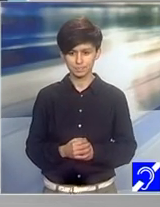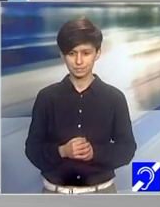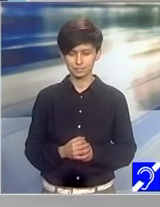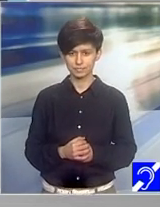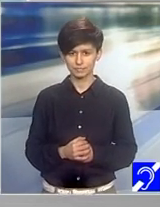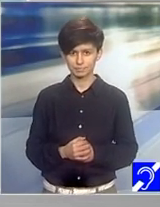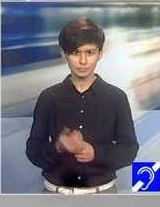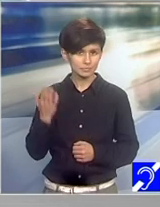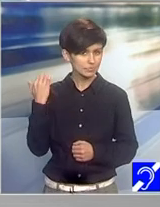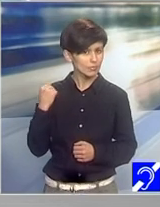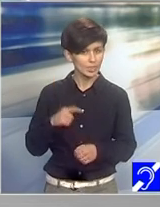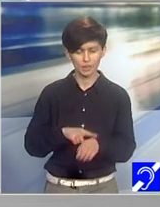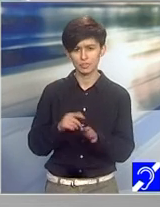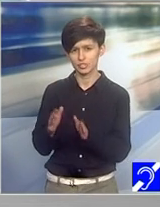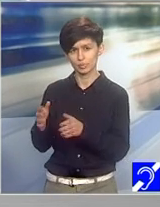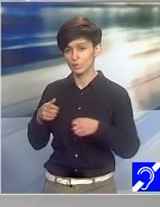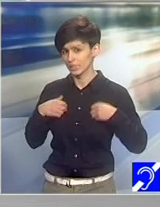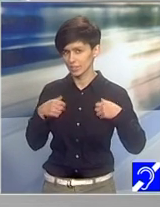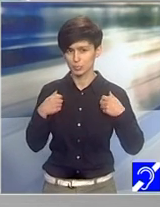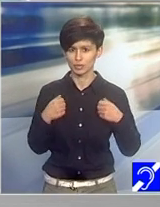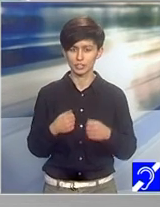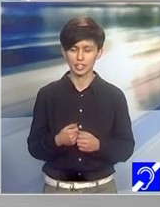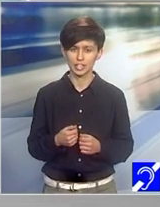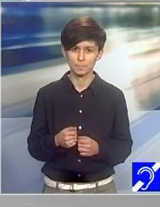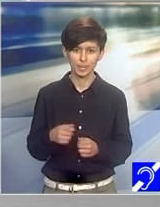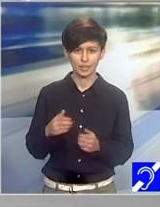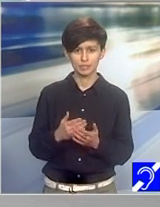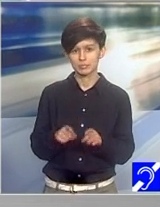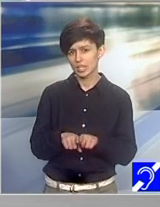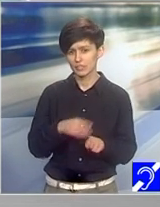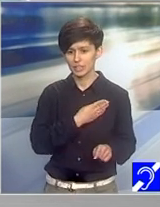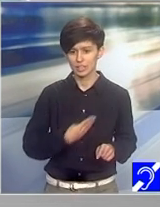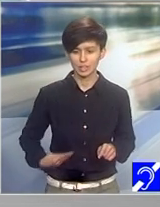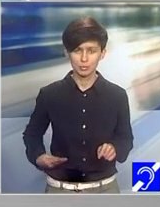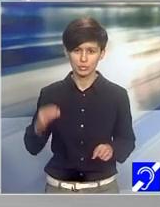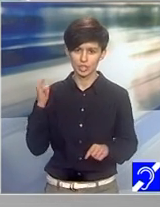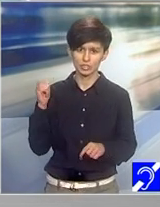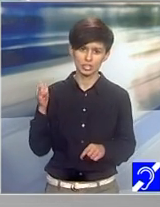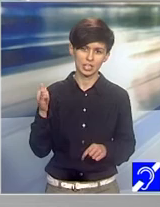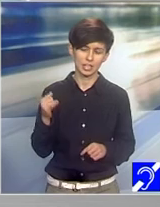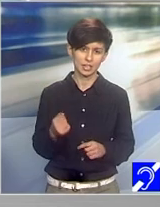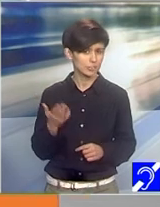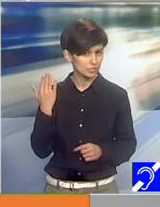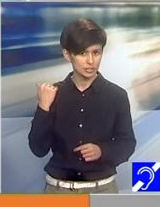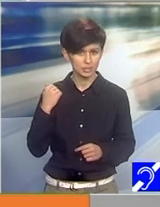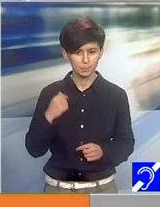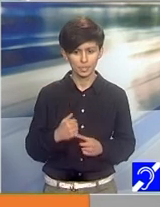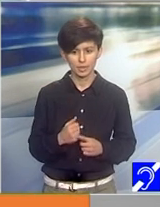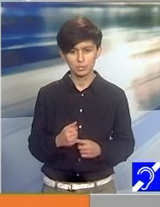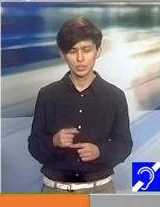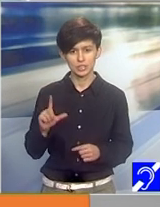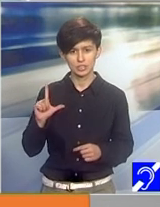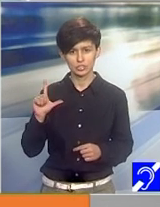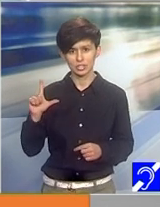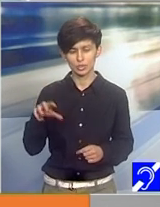A fost un moment de bucurie. Asta este cert, atât la București cât și la Iași, în primul rând, și apoi în ambele principate, Moldova și